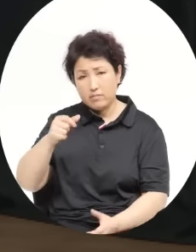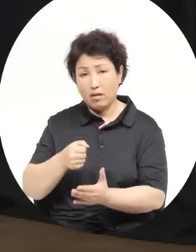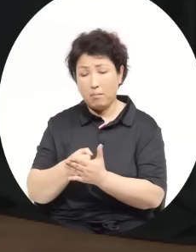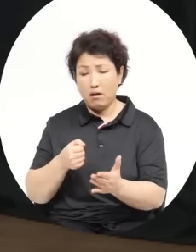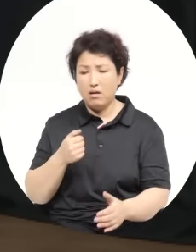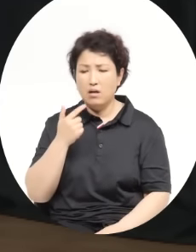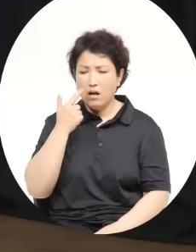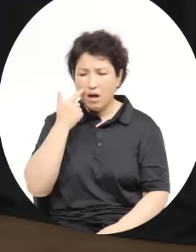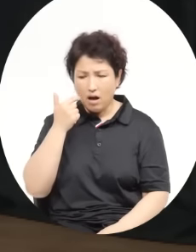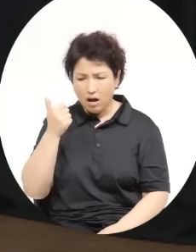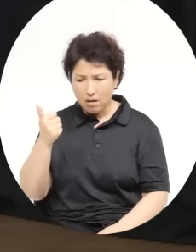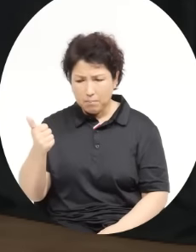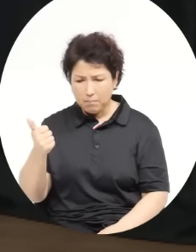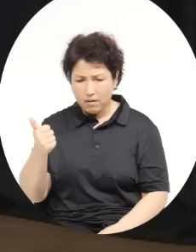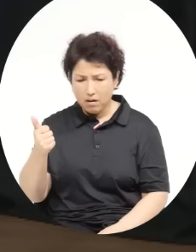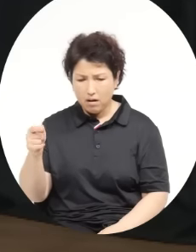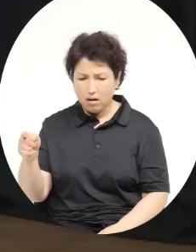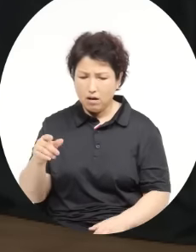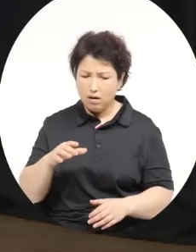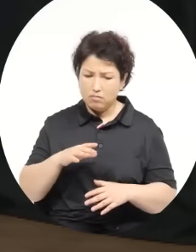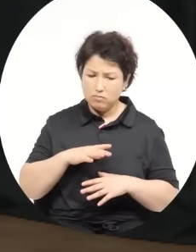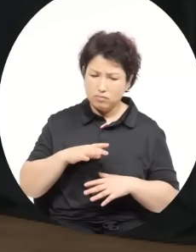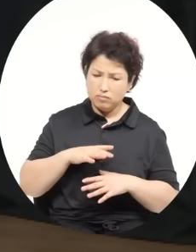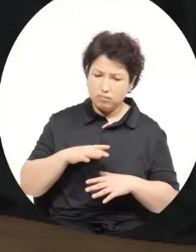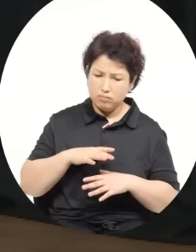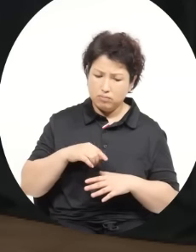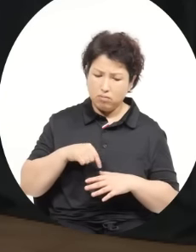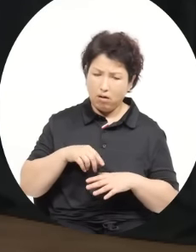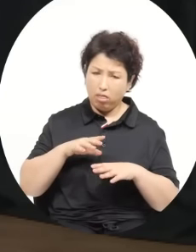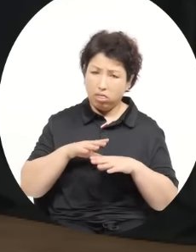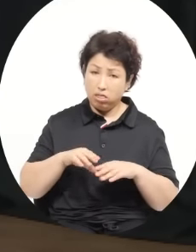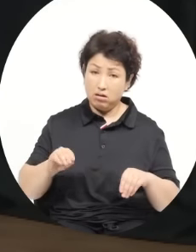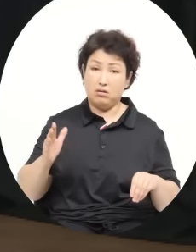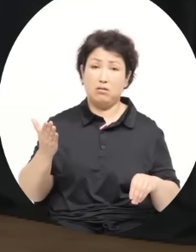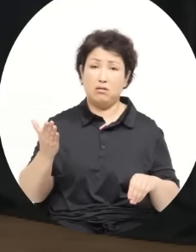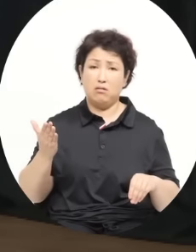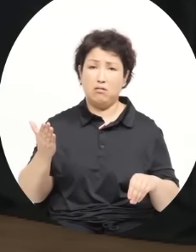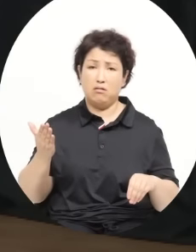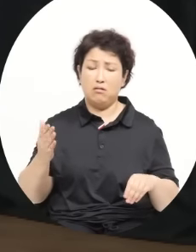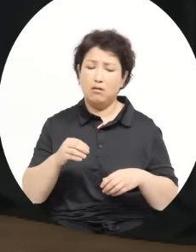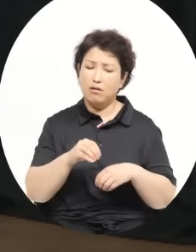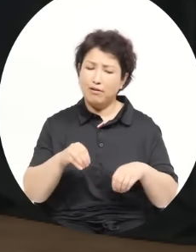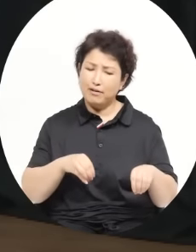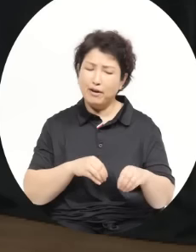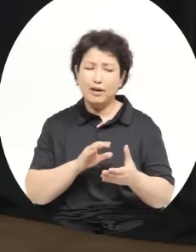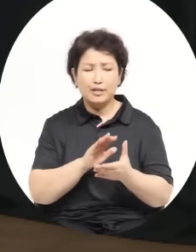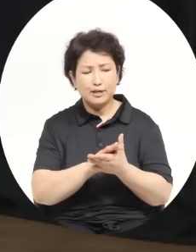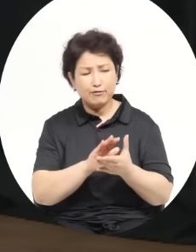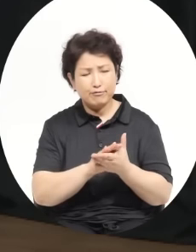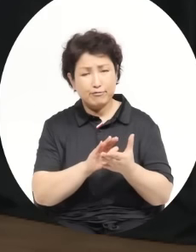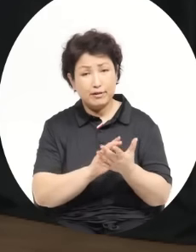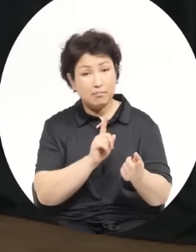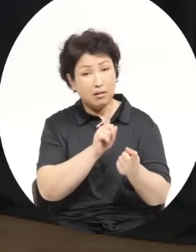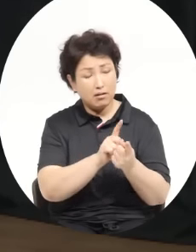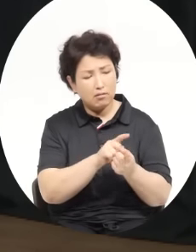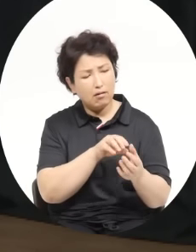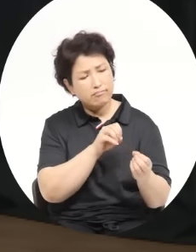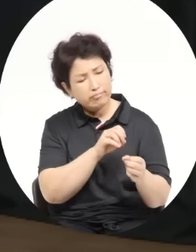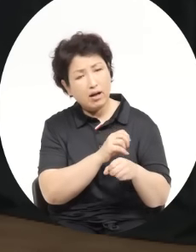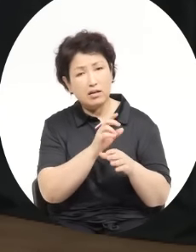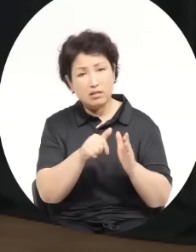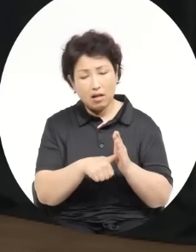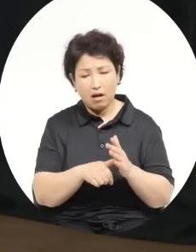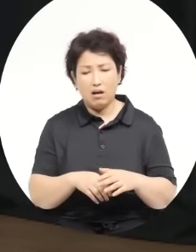아버지한테 그 두려웠던 마음이라든지 그런 것들이 없어지게 됐고 오히려 이제 친구들이라든지 이렇게 얘기를 하다